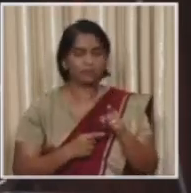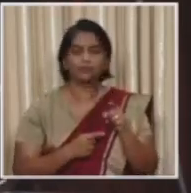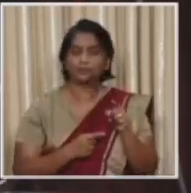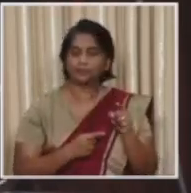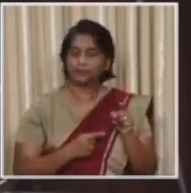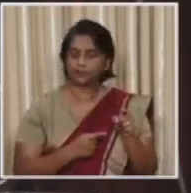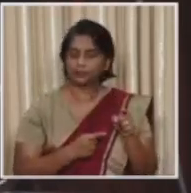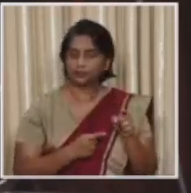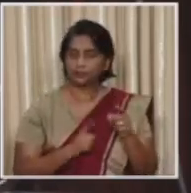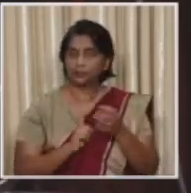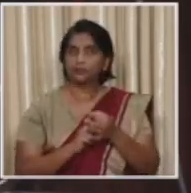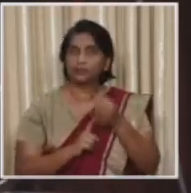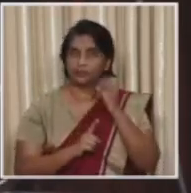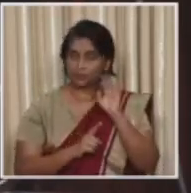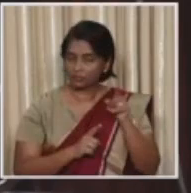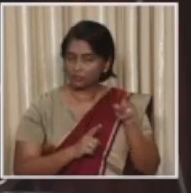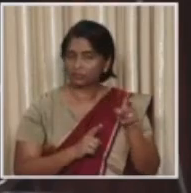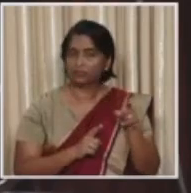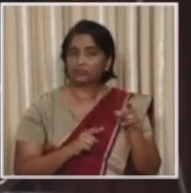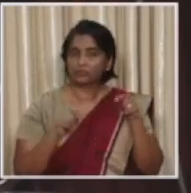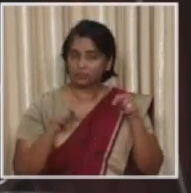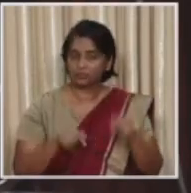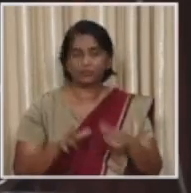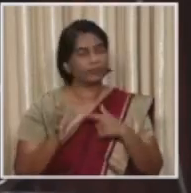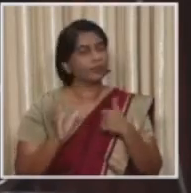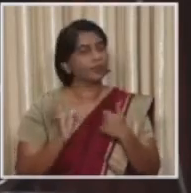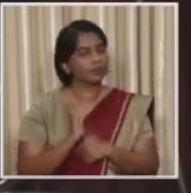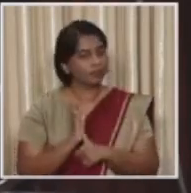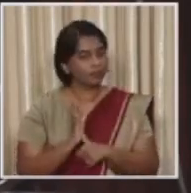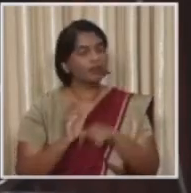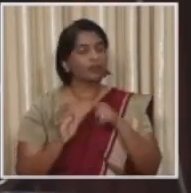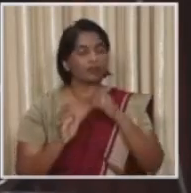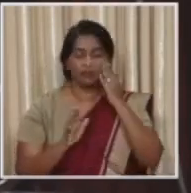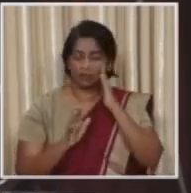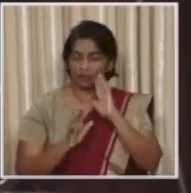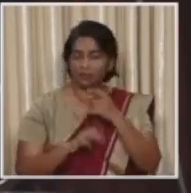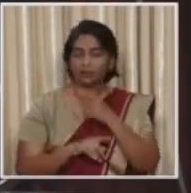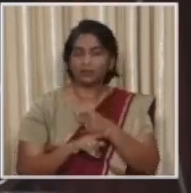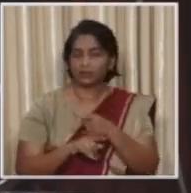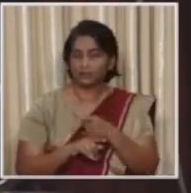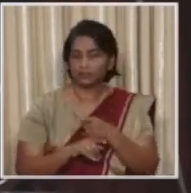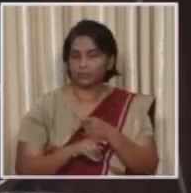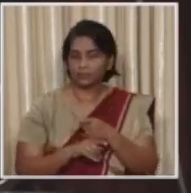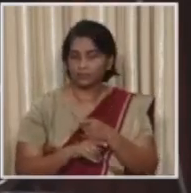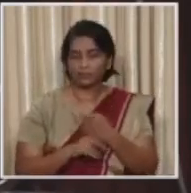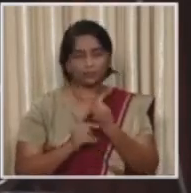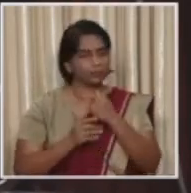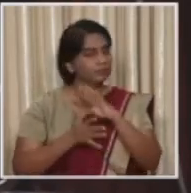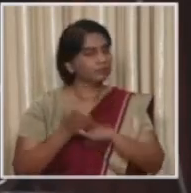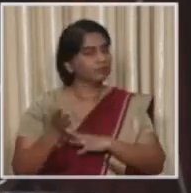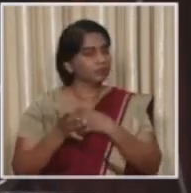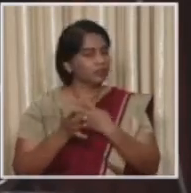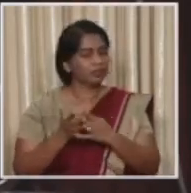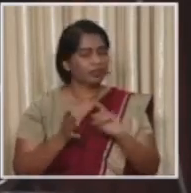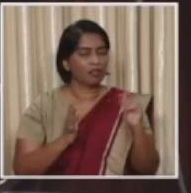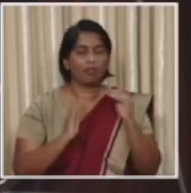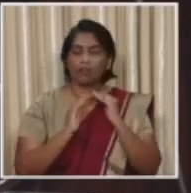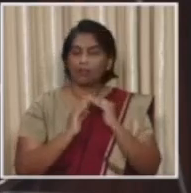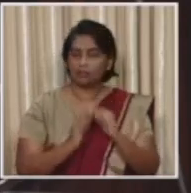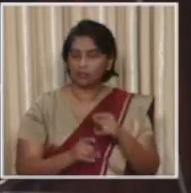මේ ජනාධිපතිතුමා දැන් මේ පනතේ මේ ස්වාධීන අයවැය